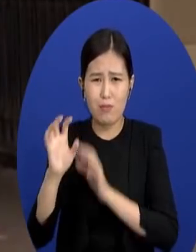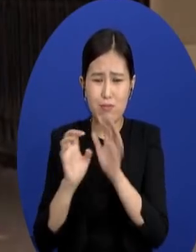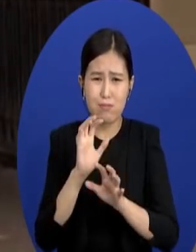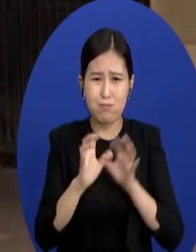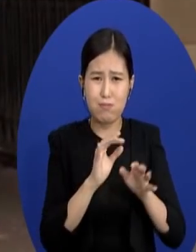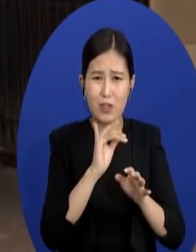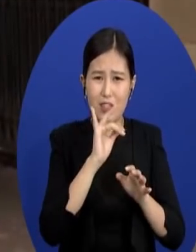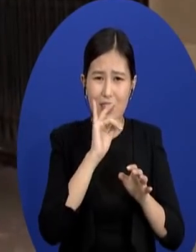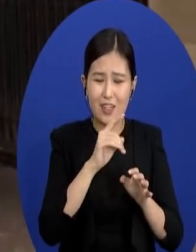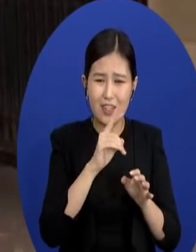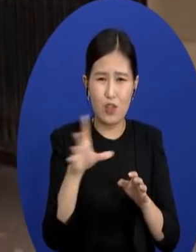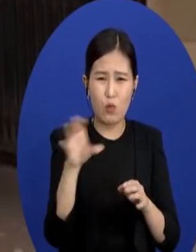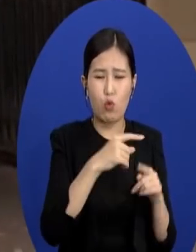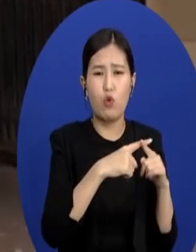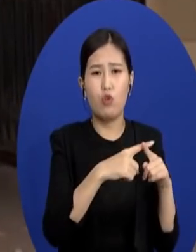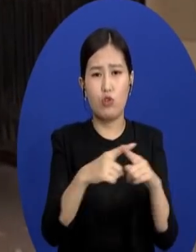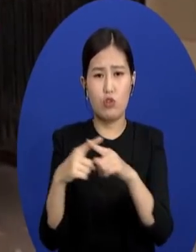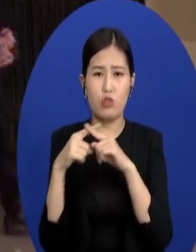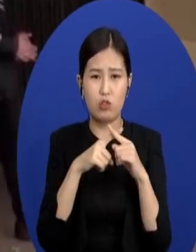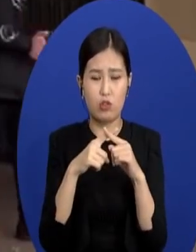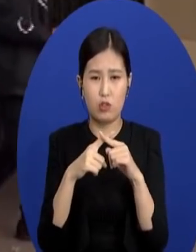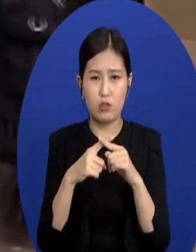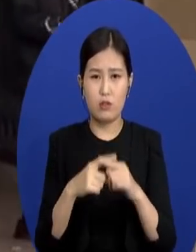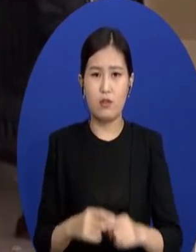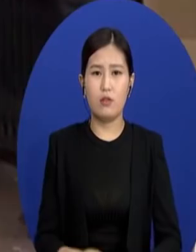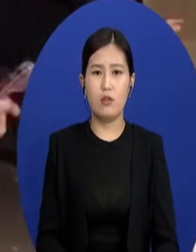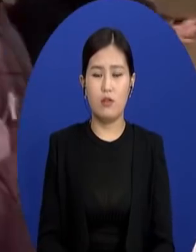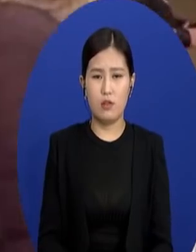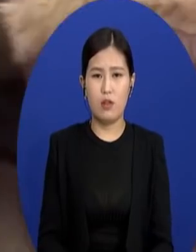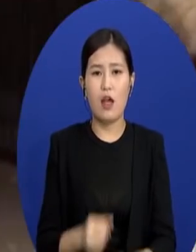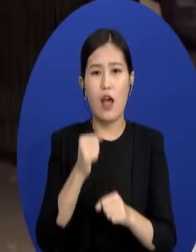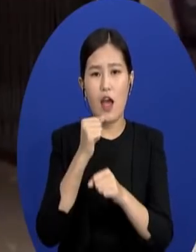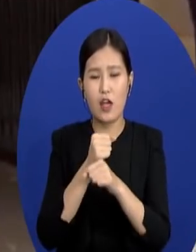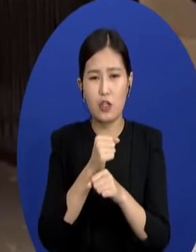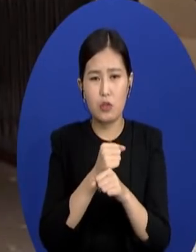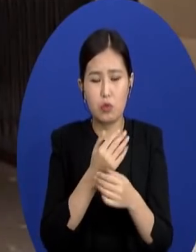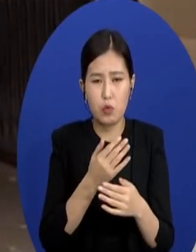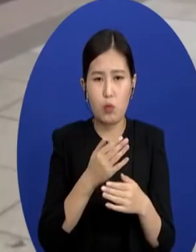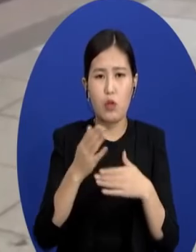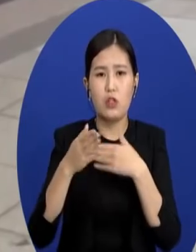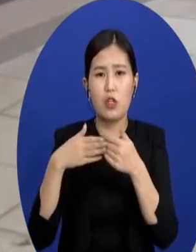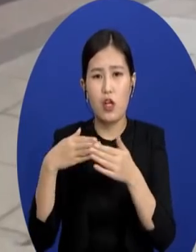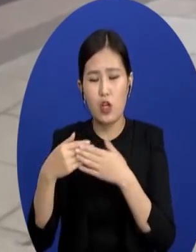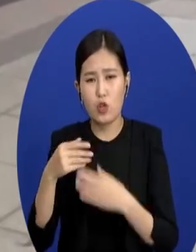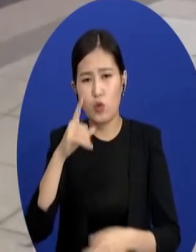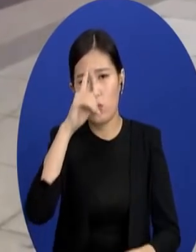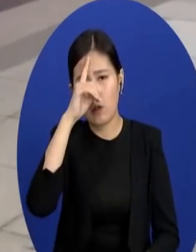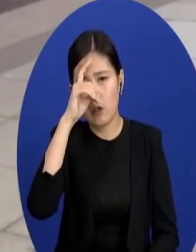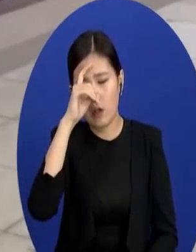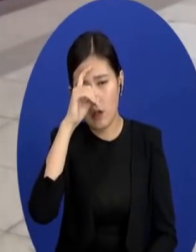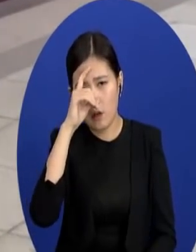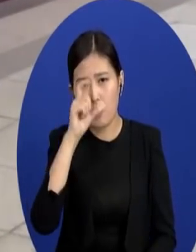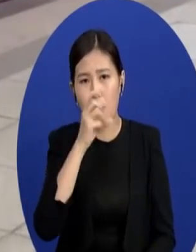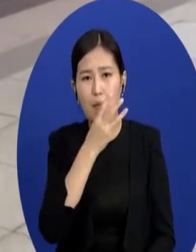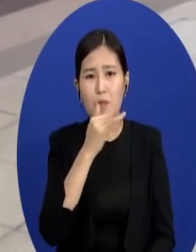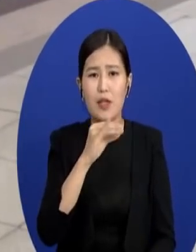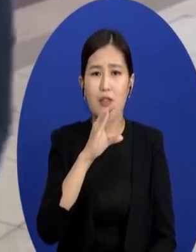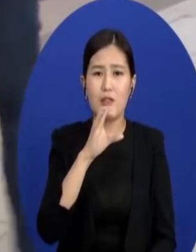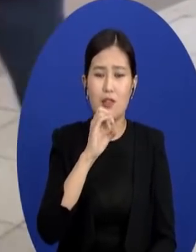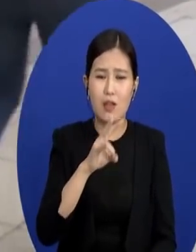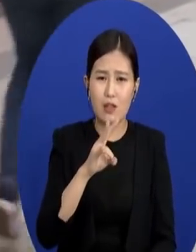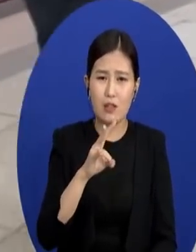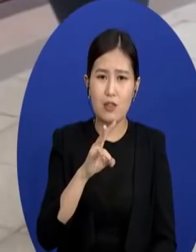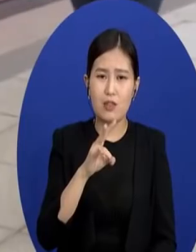үйл ажиллагаанууд 20-20 байгаа. Тэрнээс бол ажил бол хэвийн дэлгүүр хашаа хэвийн ажиллаж байгаа, имлэг авчих бүх юм хэвийн ажиллаж байгаа.